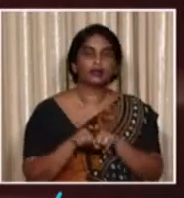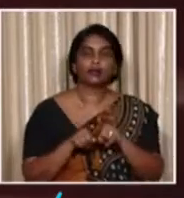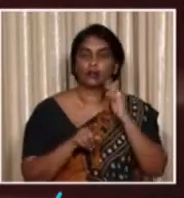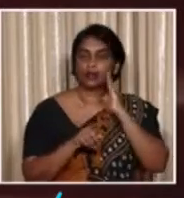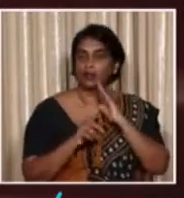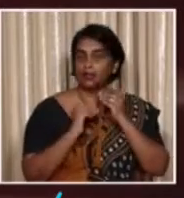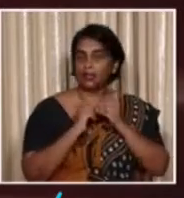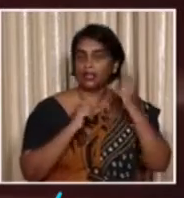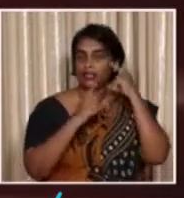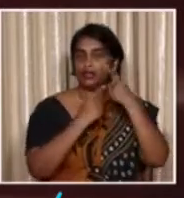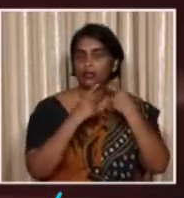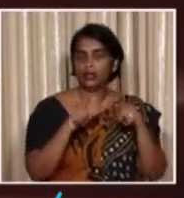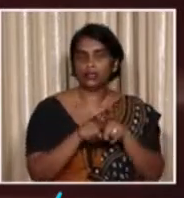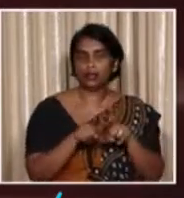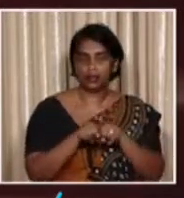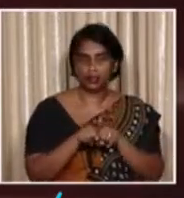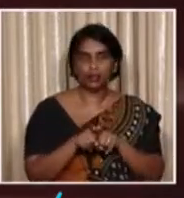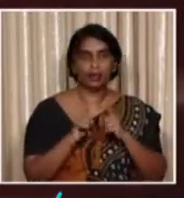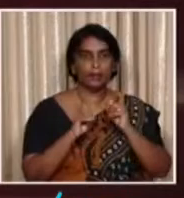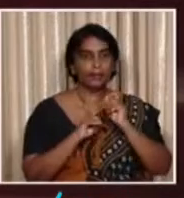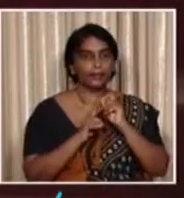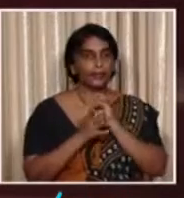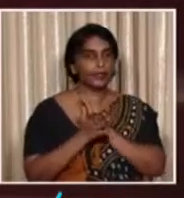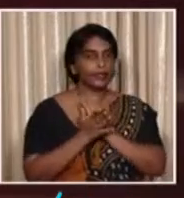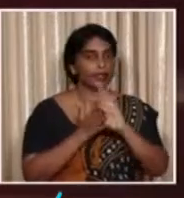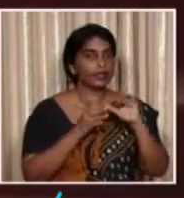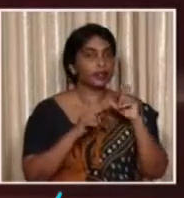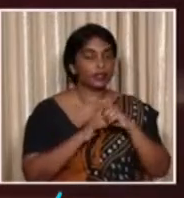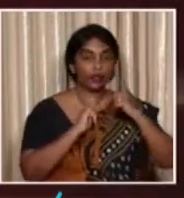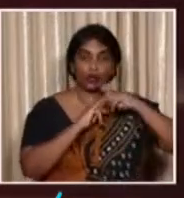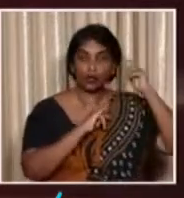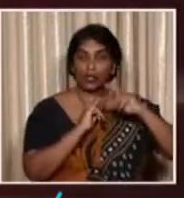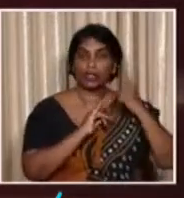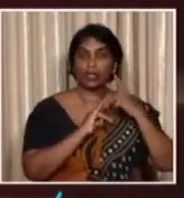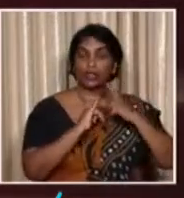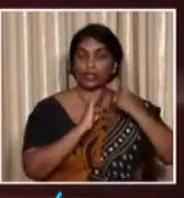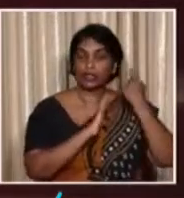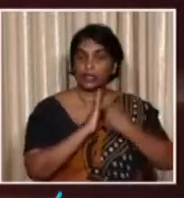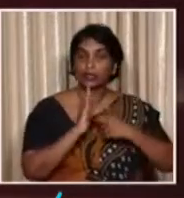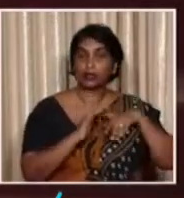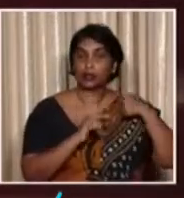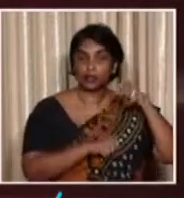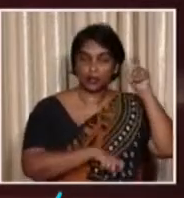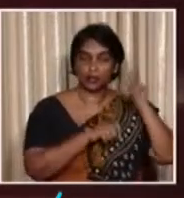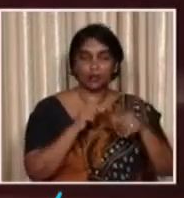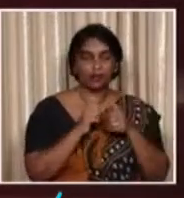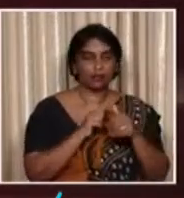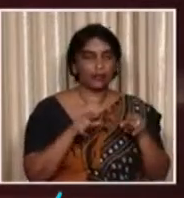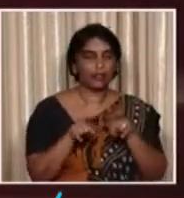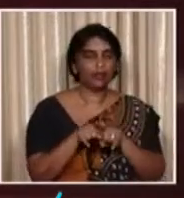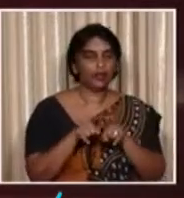රටවල විශ්වවිද්‍යාලවලින් පශ්චාත් උපාධි ලබාගෙන ඇති නීතිපති දෙපාර්තමේන්තුවේ ජ්‍යෙෂ්ඨ නිලධාරීන්ය.